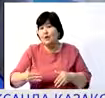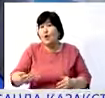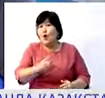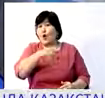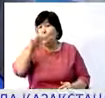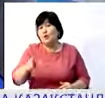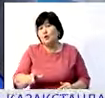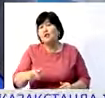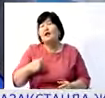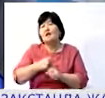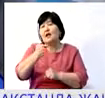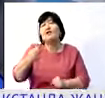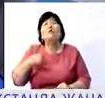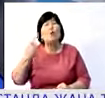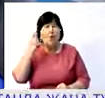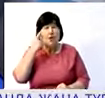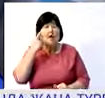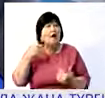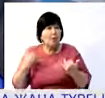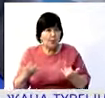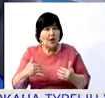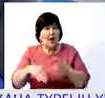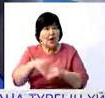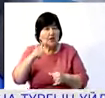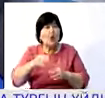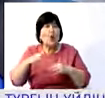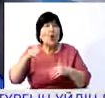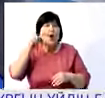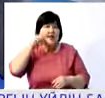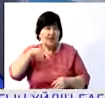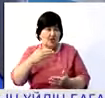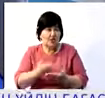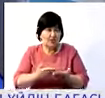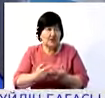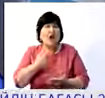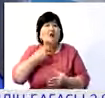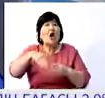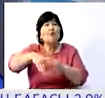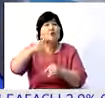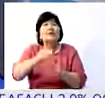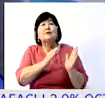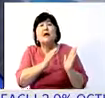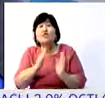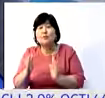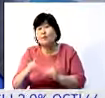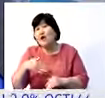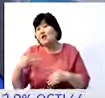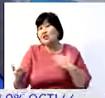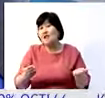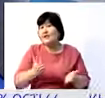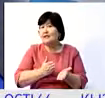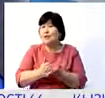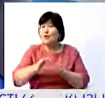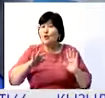алатын шығармыз деп ойлаймын. Оған біздің бүгінгі сайлау тәжірибеміз де, дауыс беру тәжірибеміз де, жан-жақты